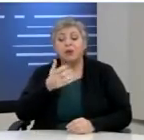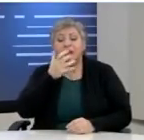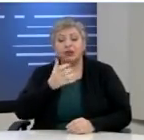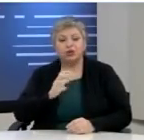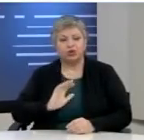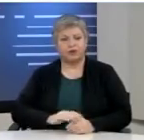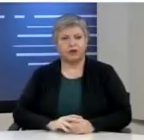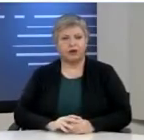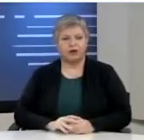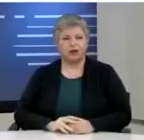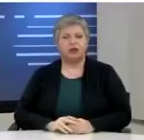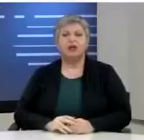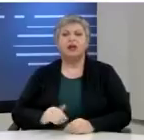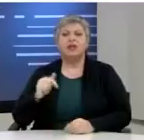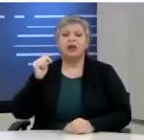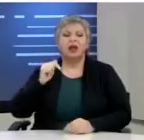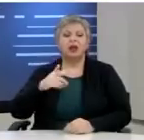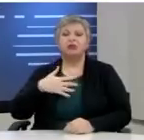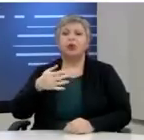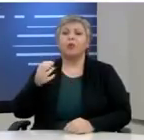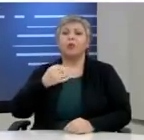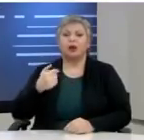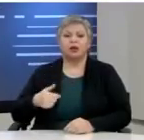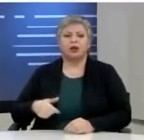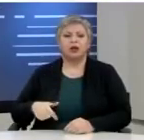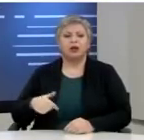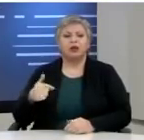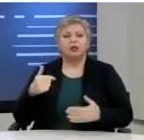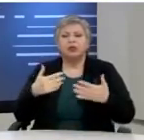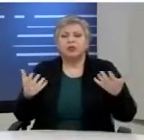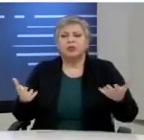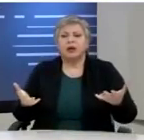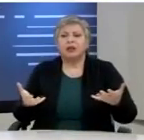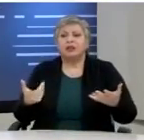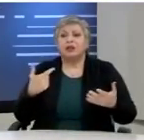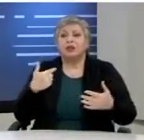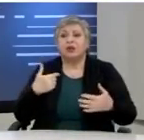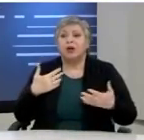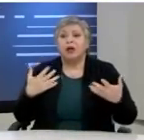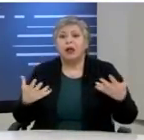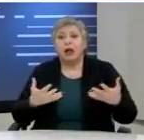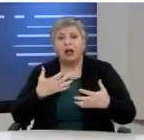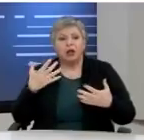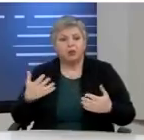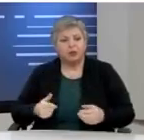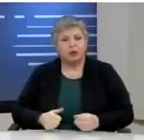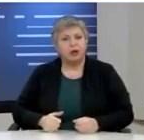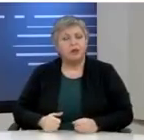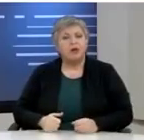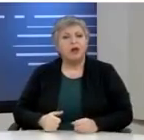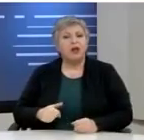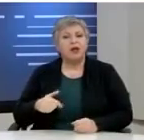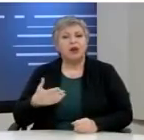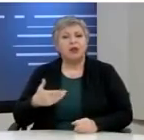δόγμα. Έχει μείνει σε αυτό το δόγμα, κ. Βορίδης, φαίνεται. Α, τελείωσε. Ήταν την εποχή του ψυχρού πολέμου αυτό το δόγμα.